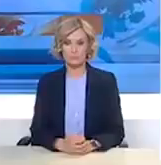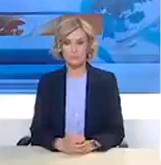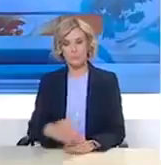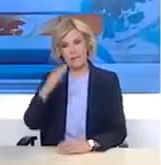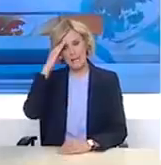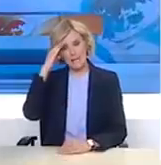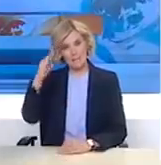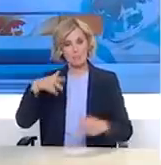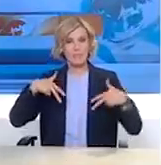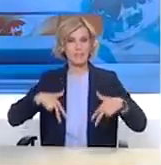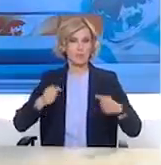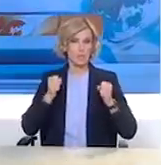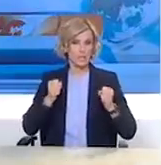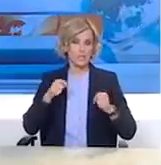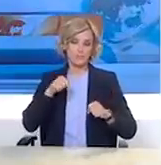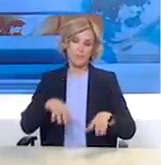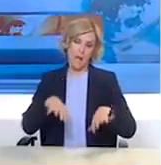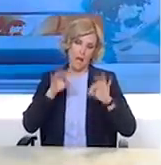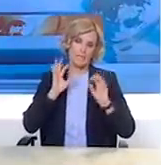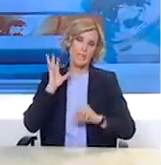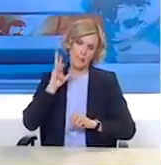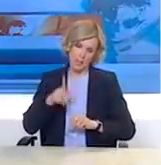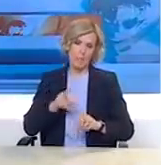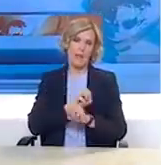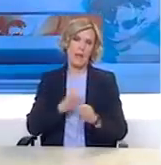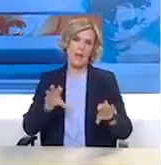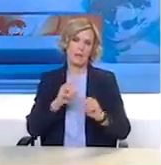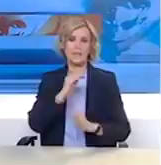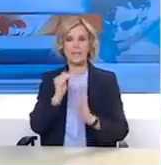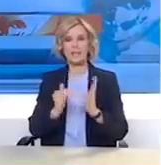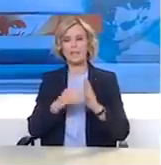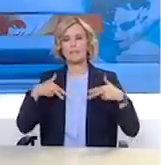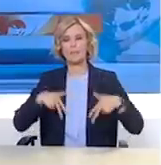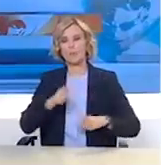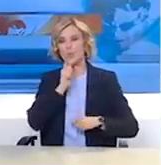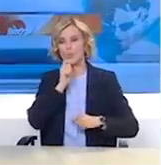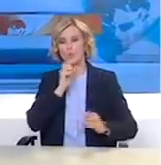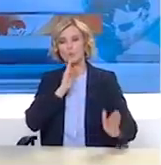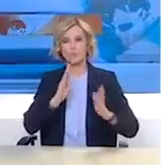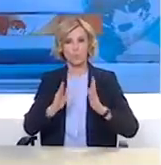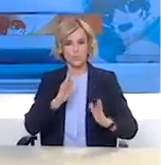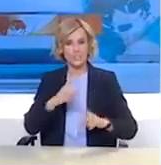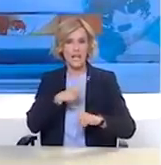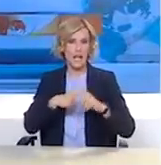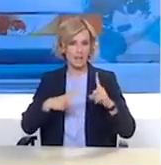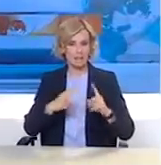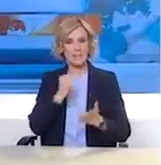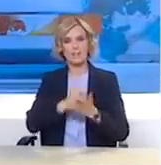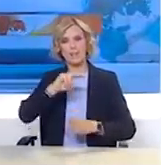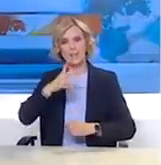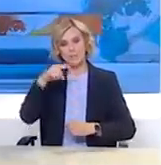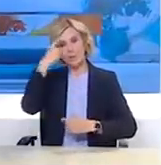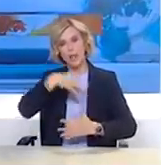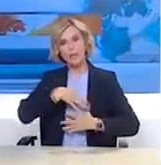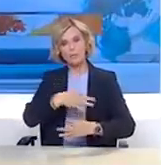Καλησπέρα από το Υπουργείο Υγείας. Ξεκινάει η καθημερινή ενημέρωση από τον Υφυπουργό Πολιτικής Προστασίας και Διαχείρισης Κρίσεων Νίκο Χαρδαλιά και